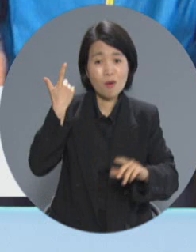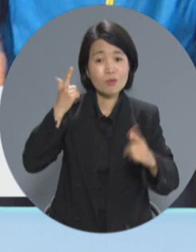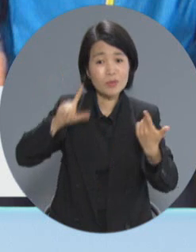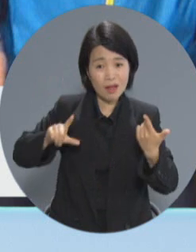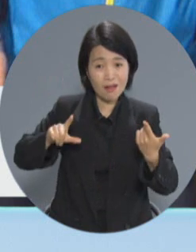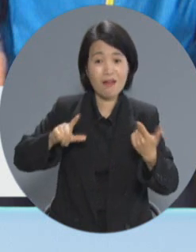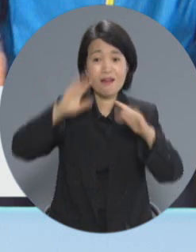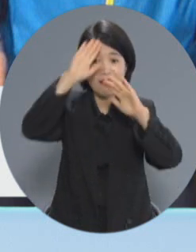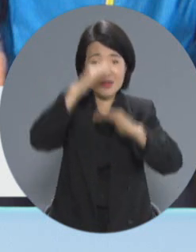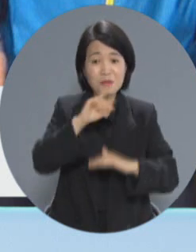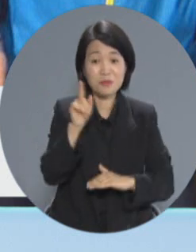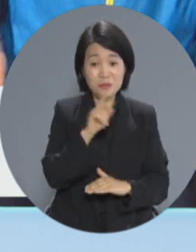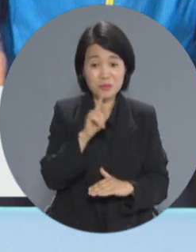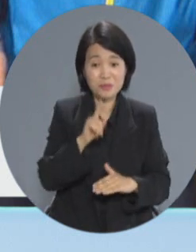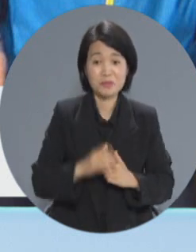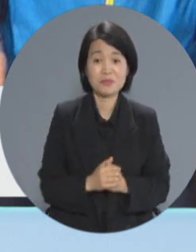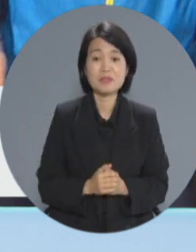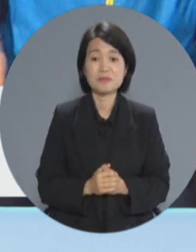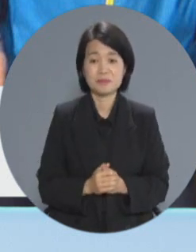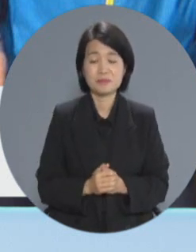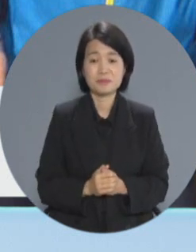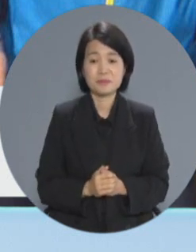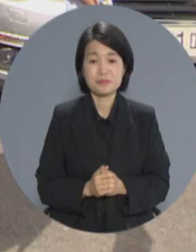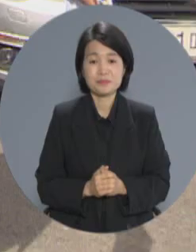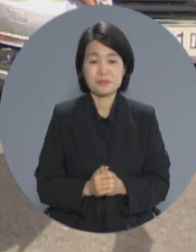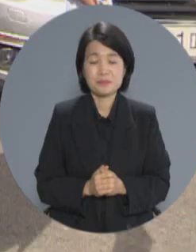다릅니다. 박종호 기자가 취재했습니다.